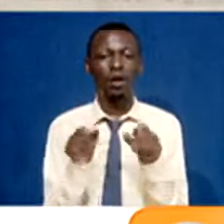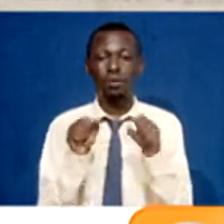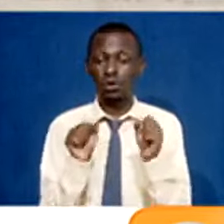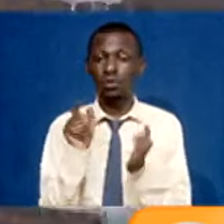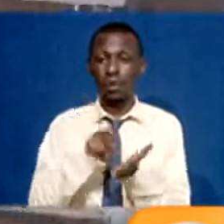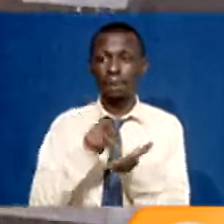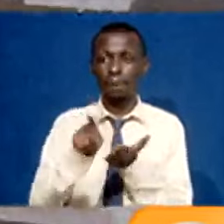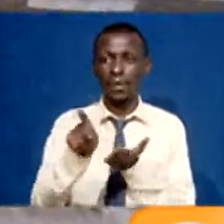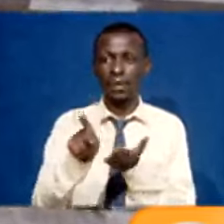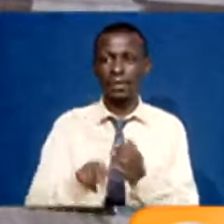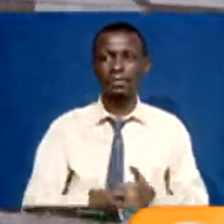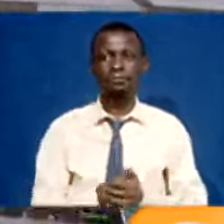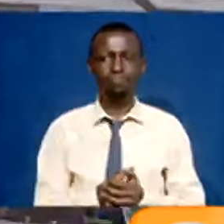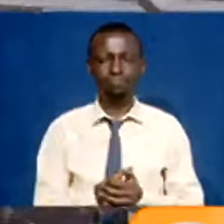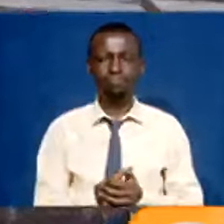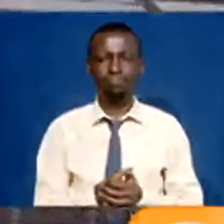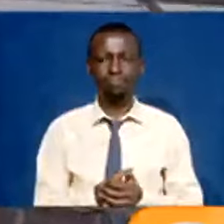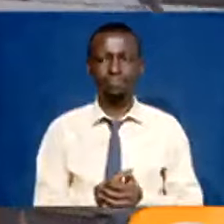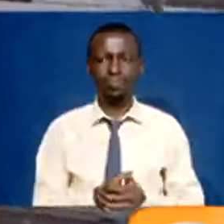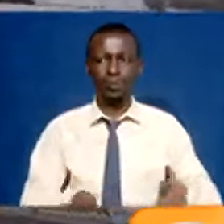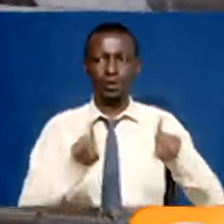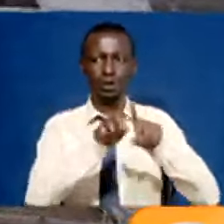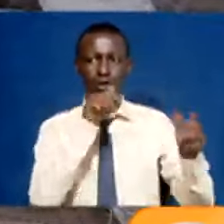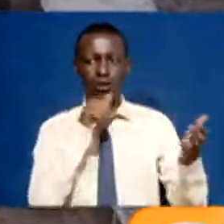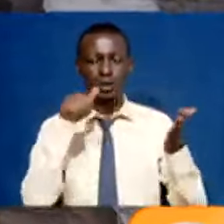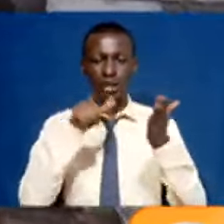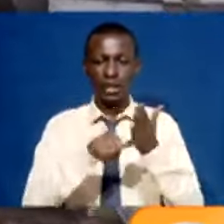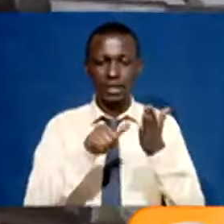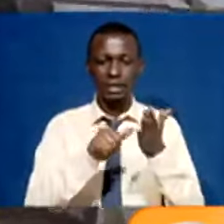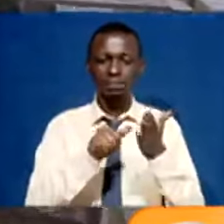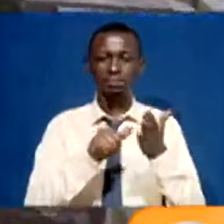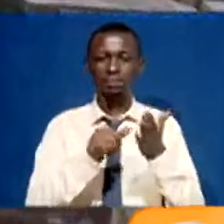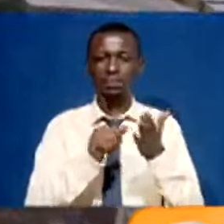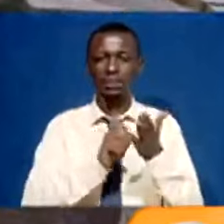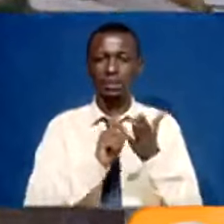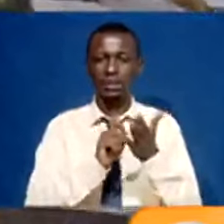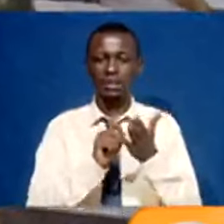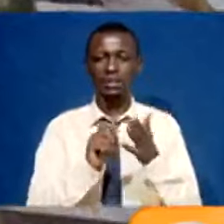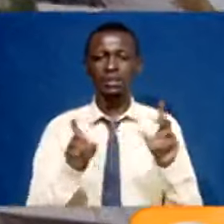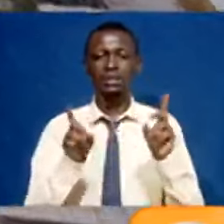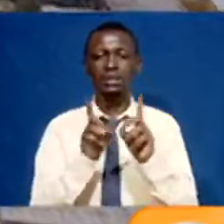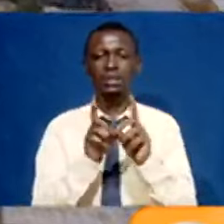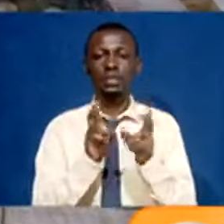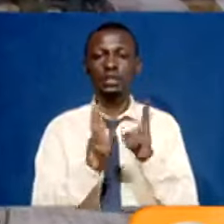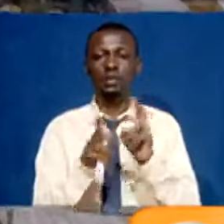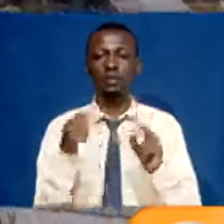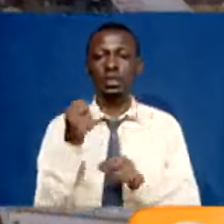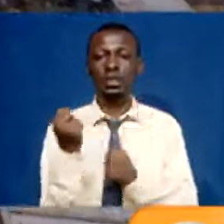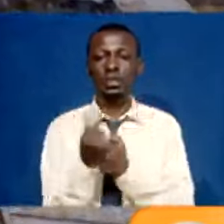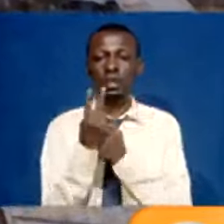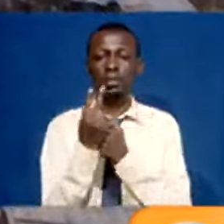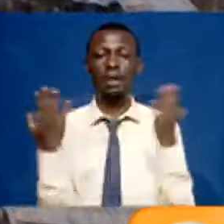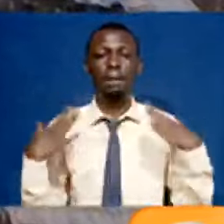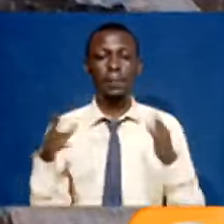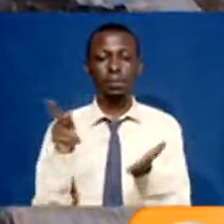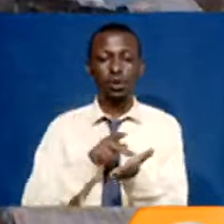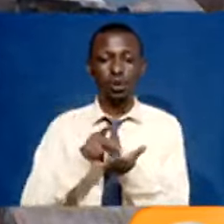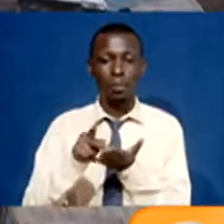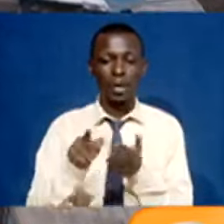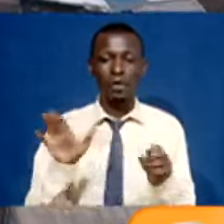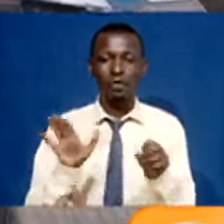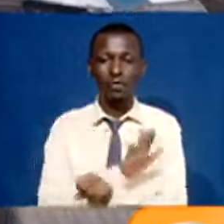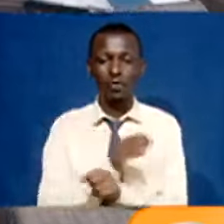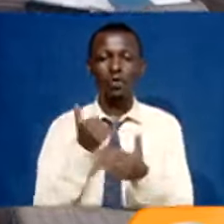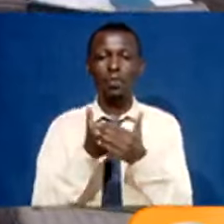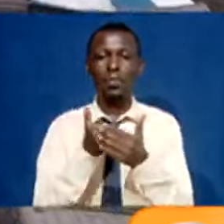nitaweza lipa. Zaidi, barua zilizoandikwa tarehe 22 Disemba ziliwataka wakazi kufanya malipo kamili kabla